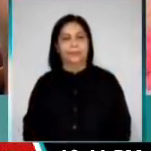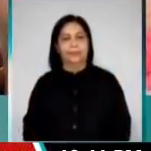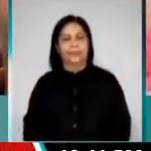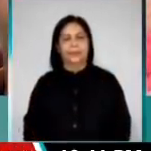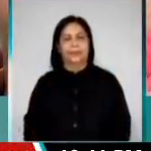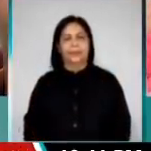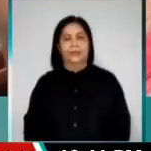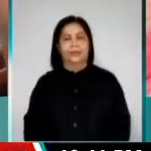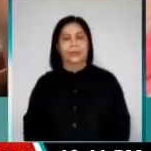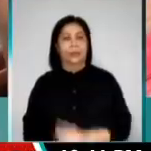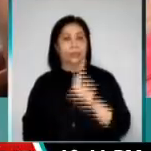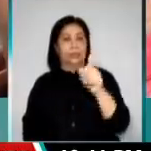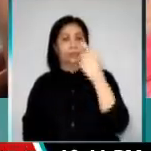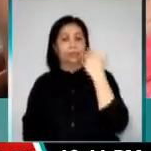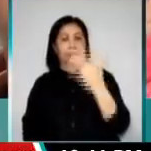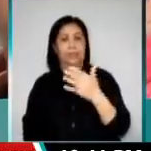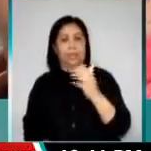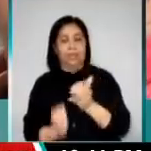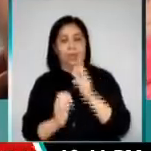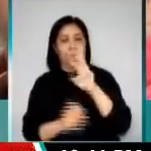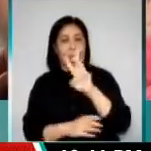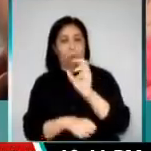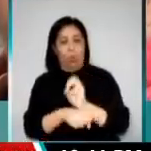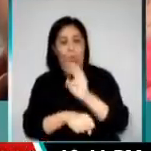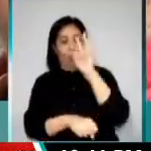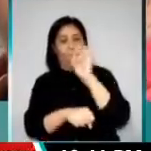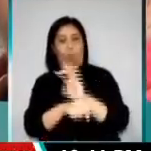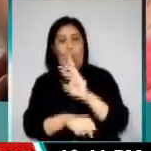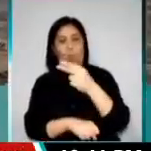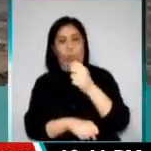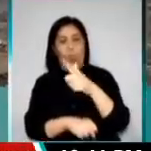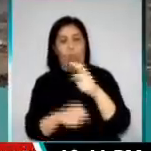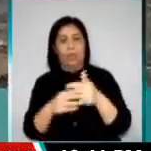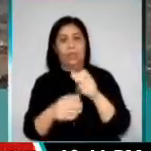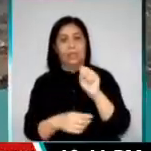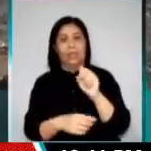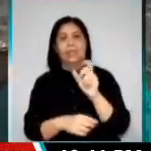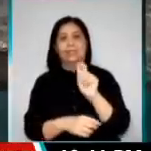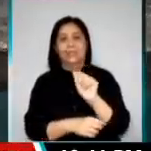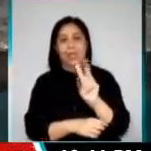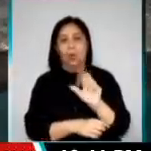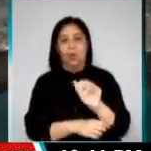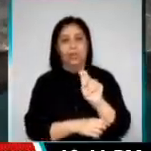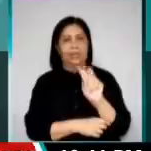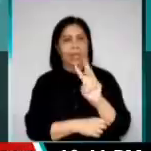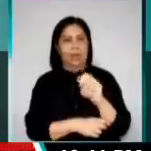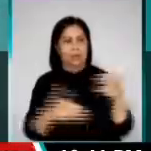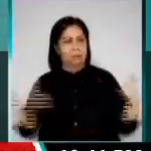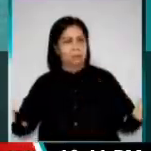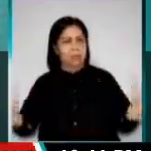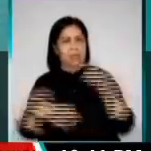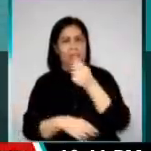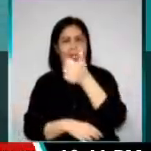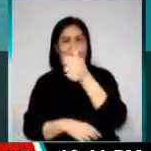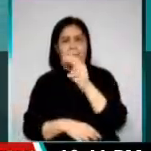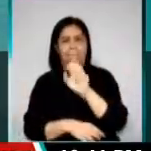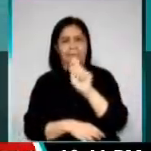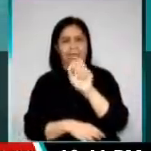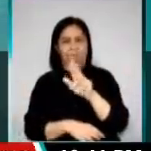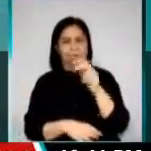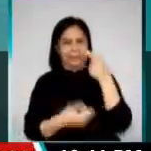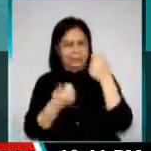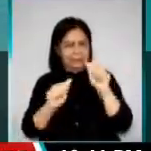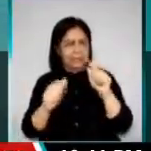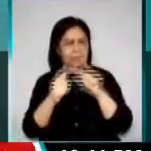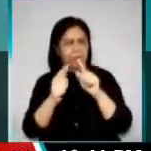Isang patay na balyena naman ang napadpad sa baybayin ng Simunol, Tawi-Tawi. May haba itong 10 metro. Sinubukan ng isang residente na